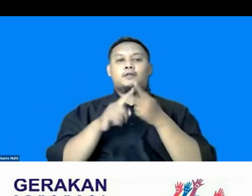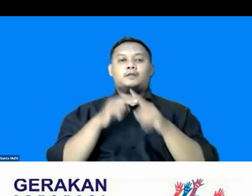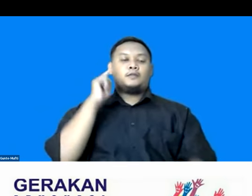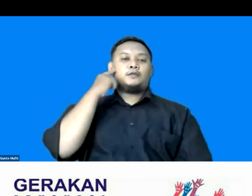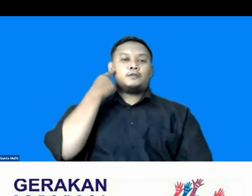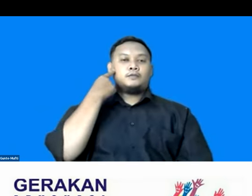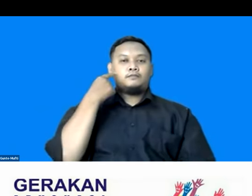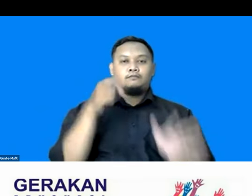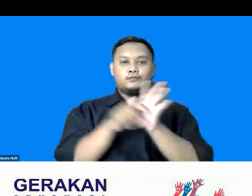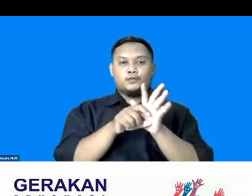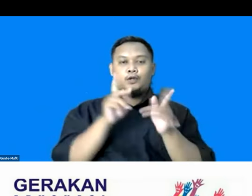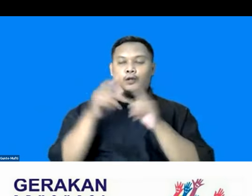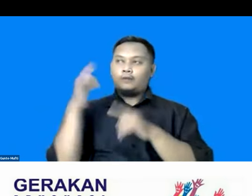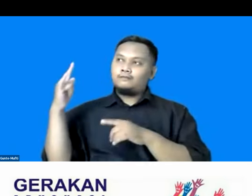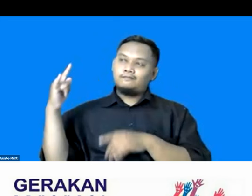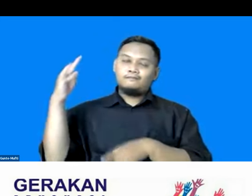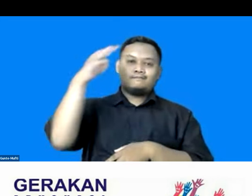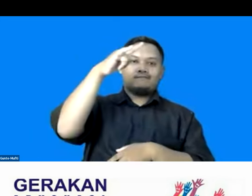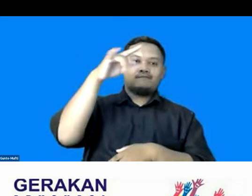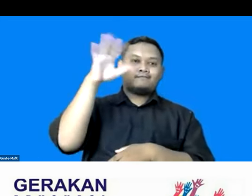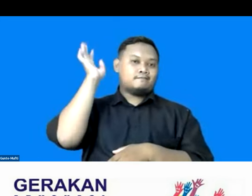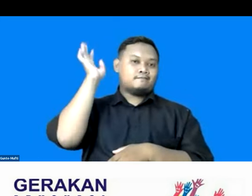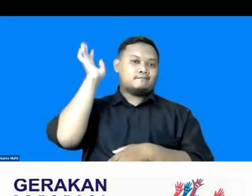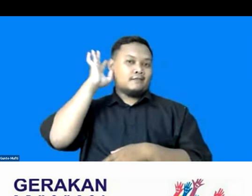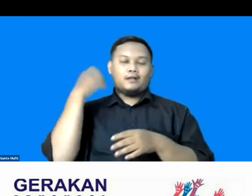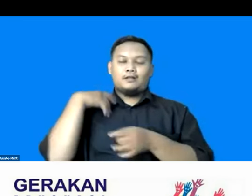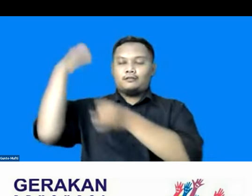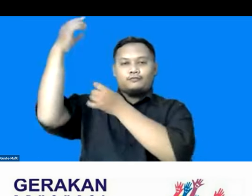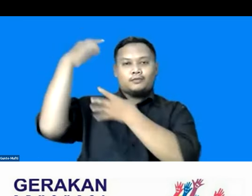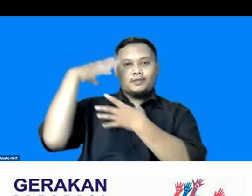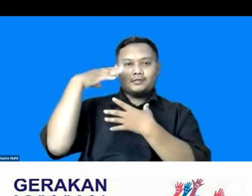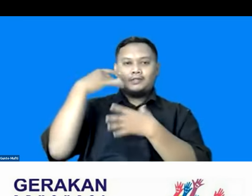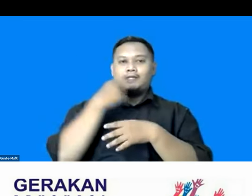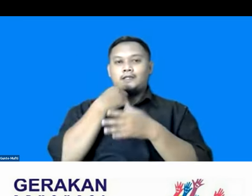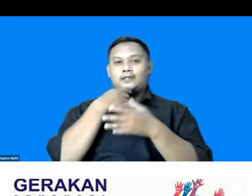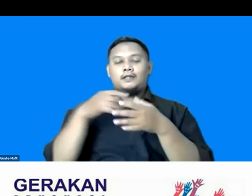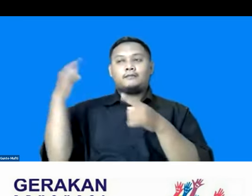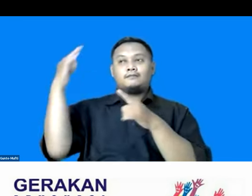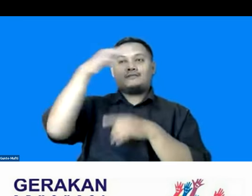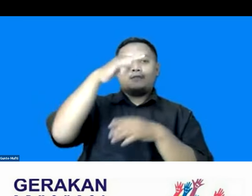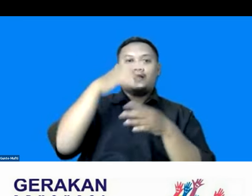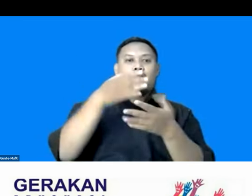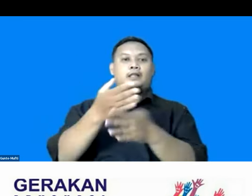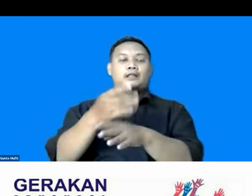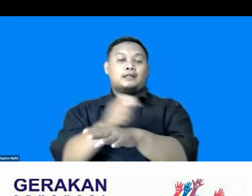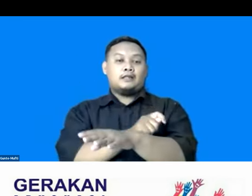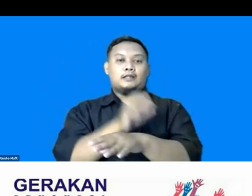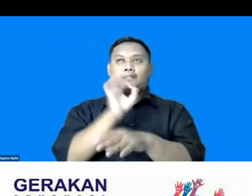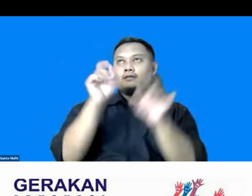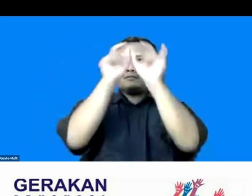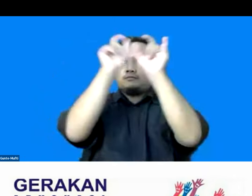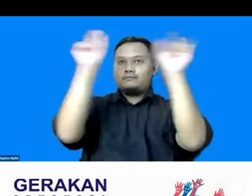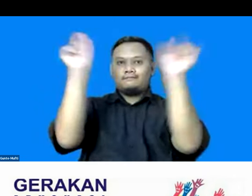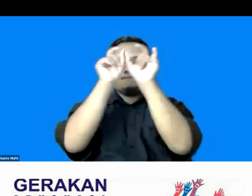misalnya, ketika di bandara tidak mendengar pemberitahuan terkait penundaan pesawat, tidak ada running text di